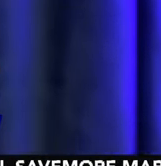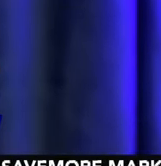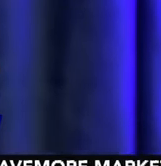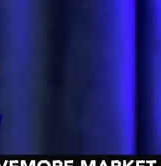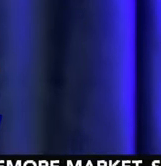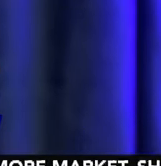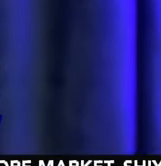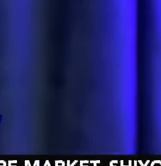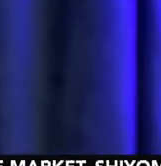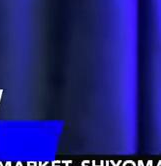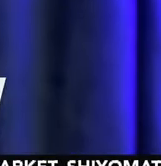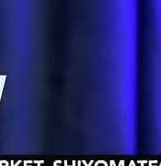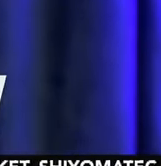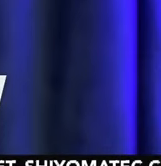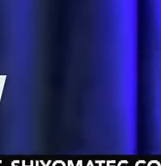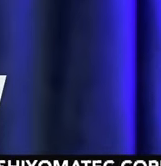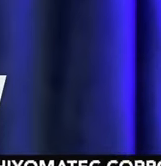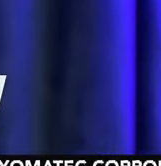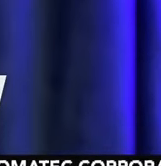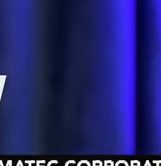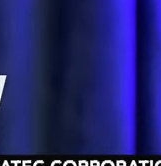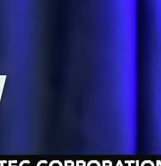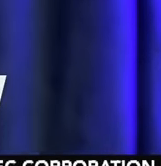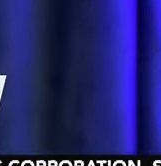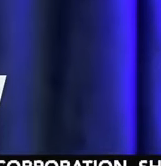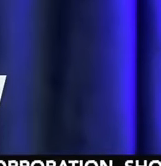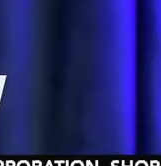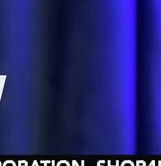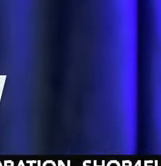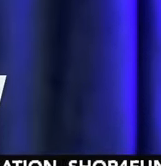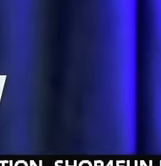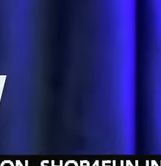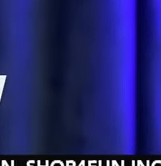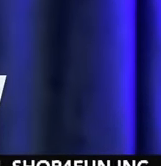to Espanya will be ready for